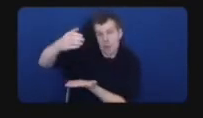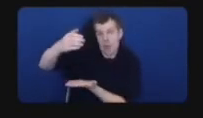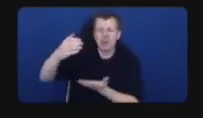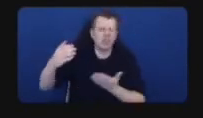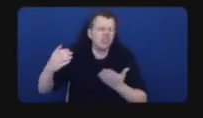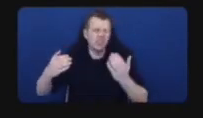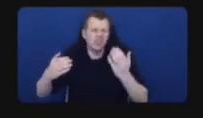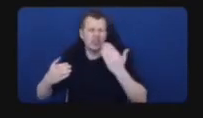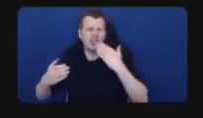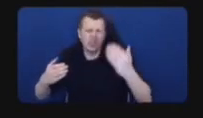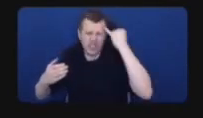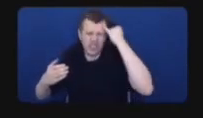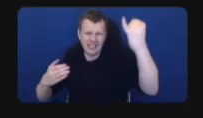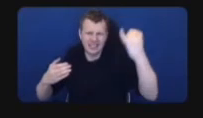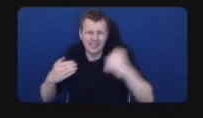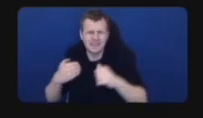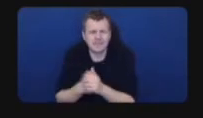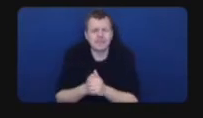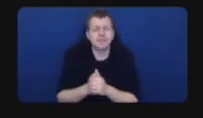的。